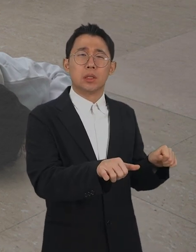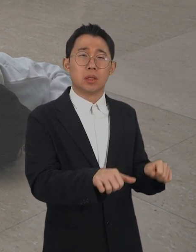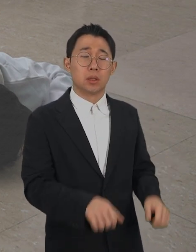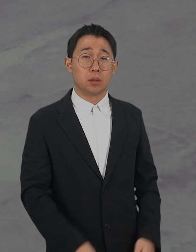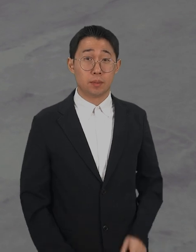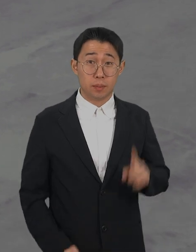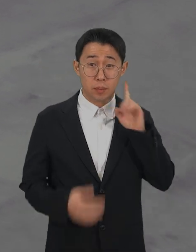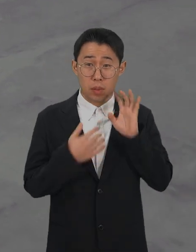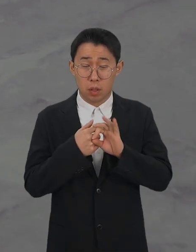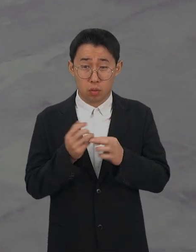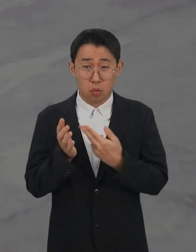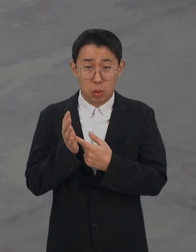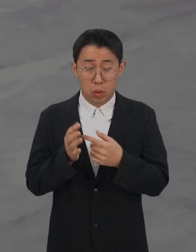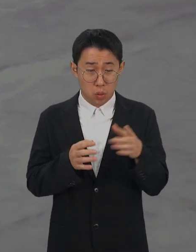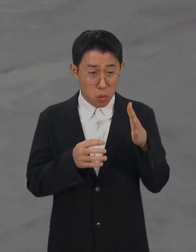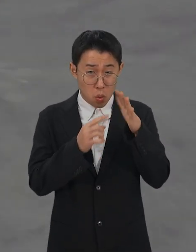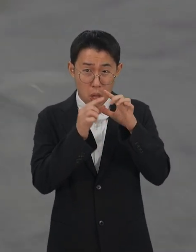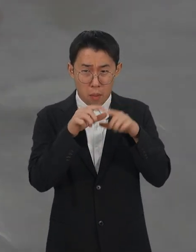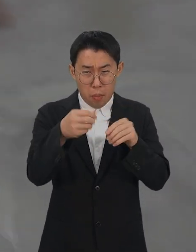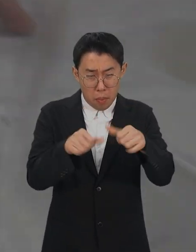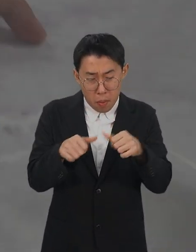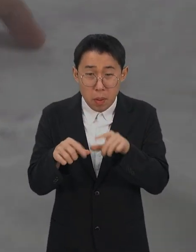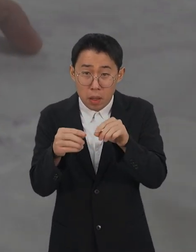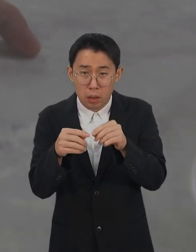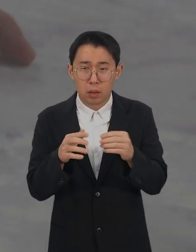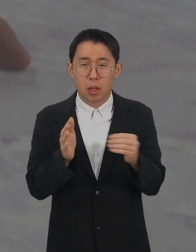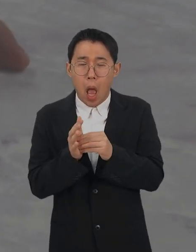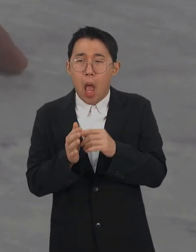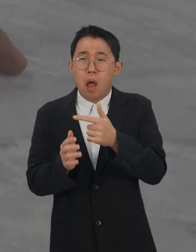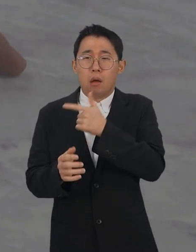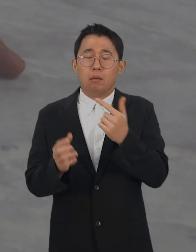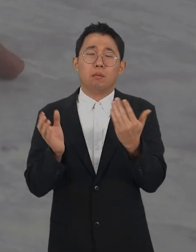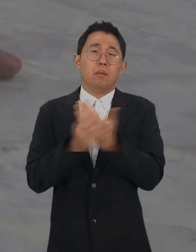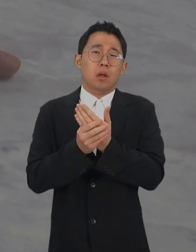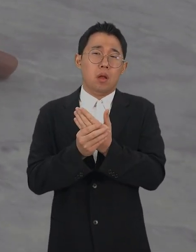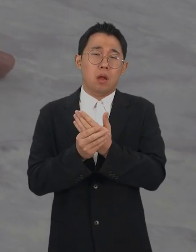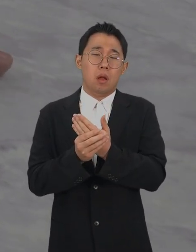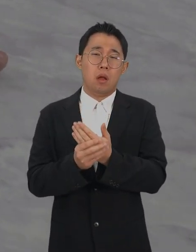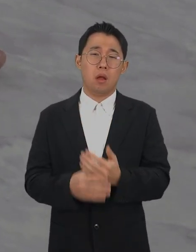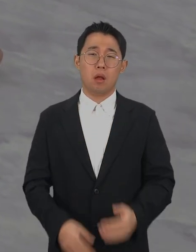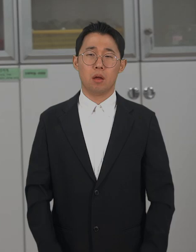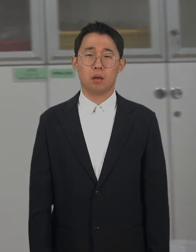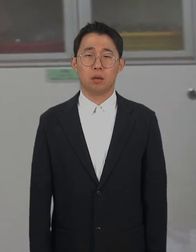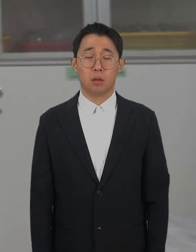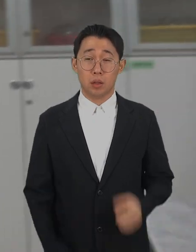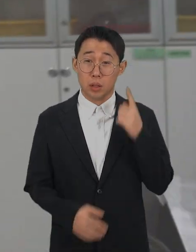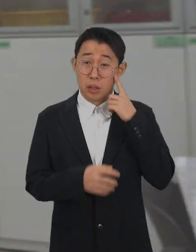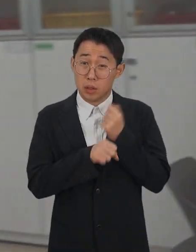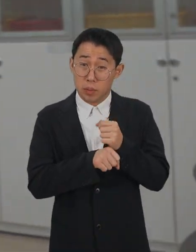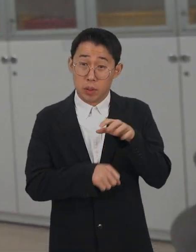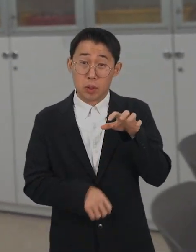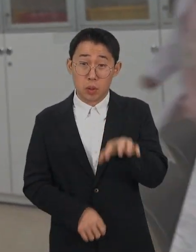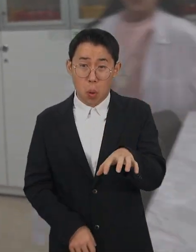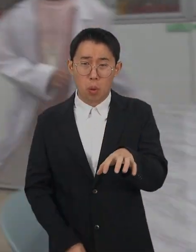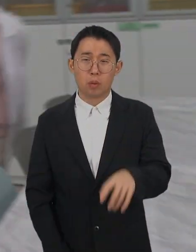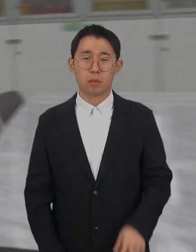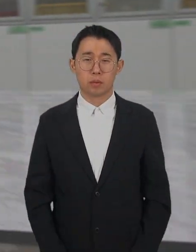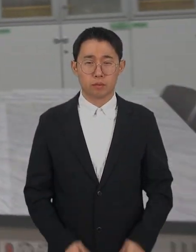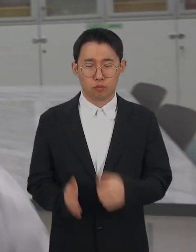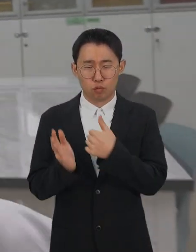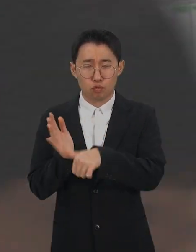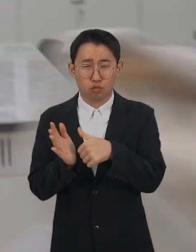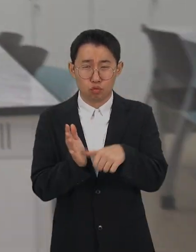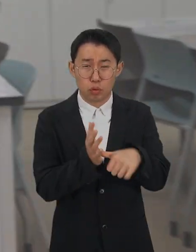거예요. 만약 깨진 유리 조각에 다쳤다면 정말 큰 사고로 이어질 수 있었겠죠. 그래서 실험실처럼